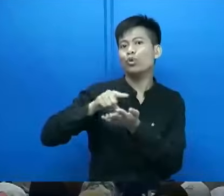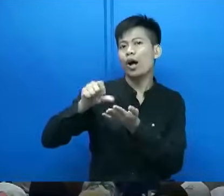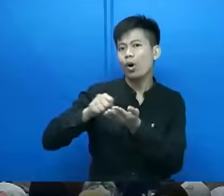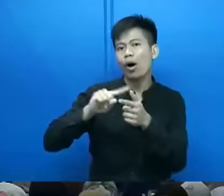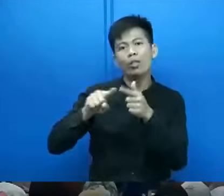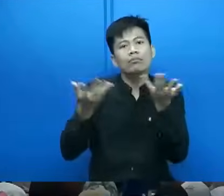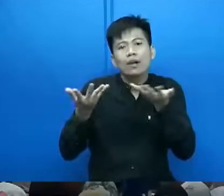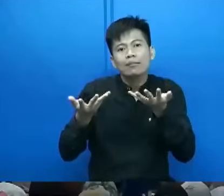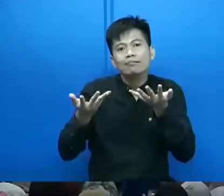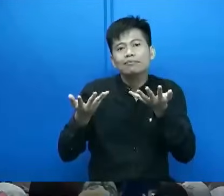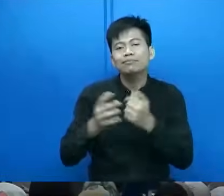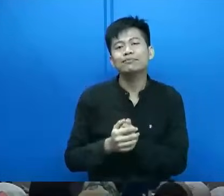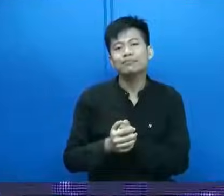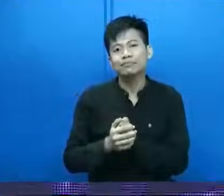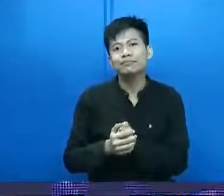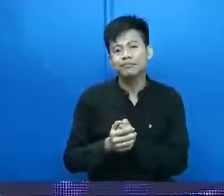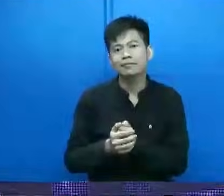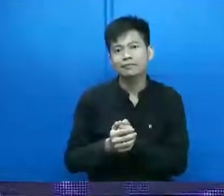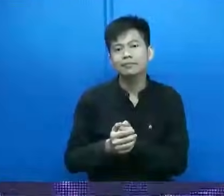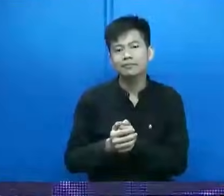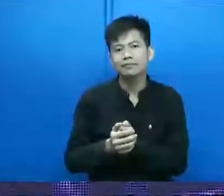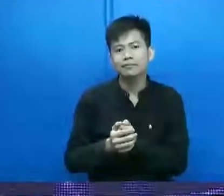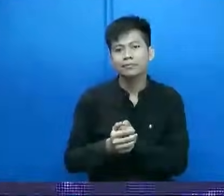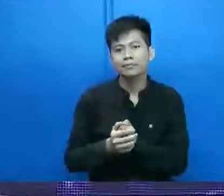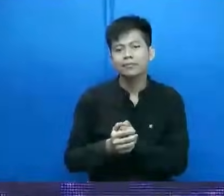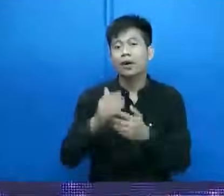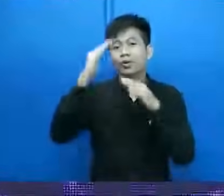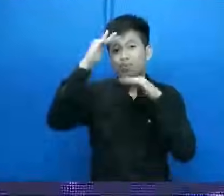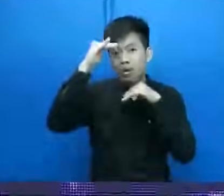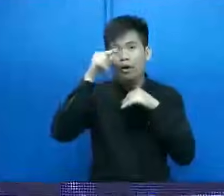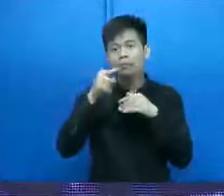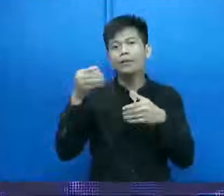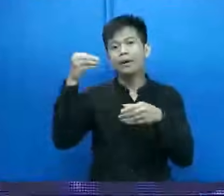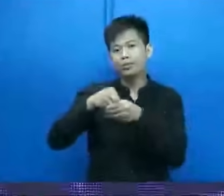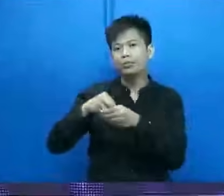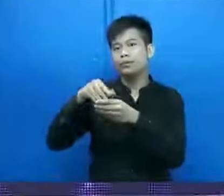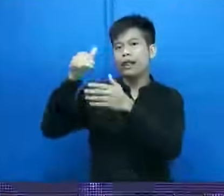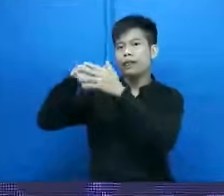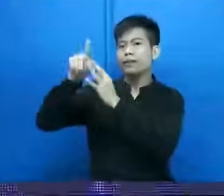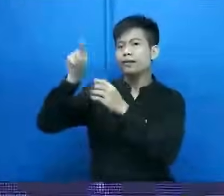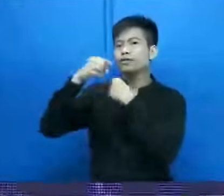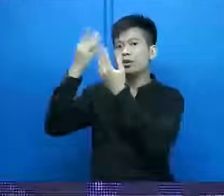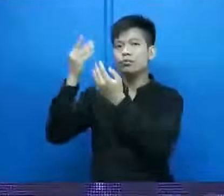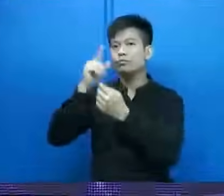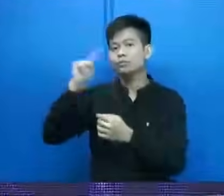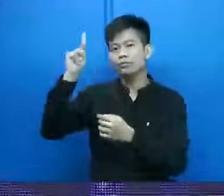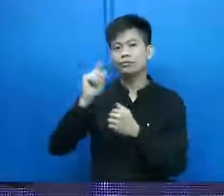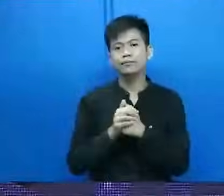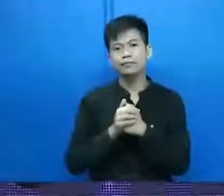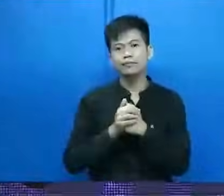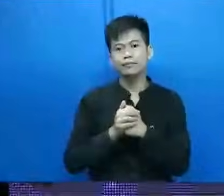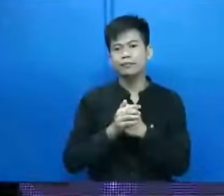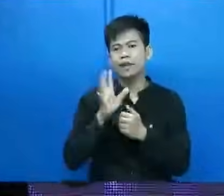Nabi akan dipanggil diperbutkan oleh semua pintu-pintu surga? Semoga antum termasuk di dalamnya insyaallah. Dan tidak cukup dengan amin, ya,